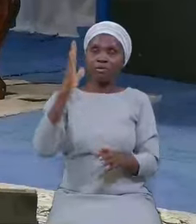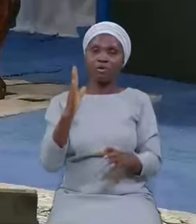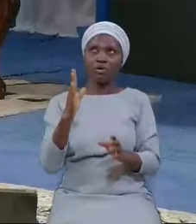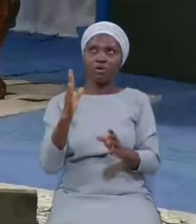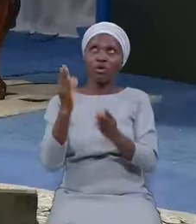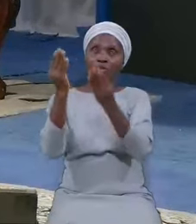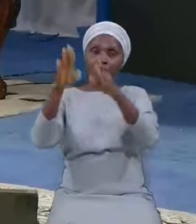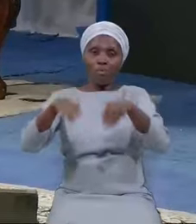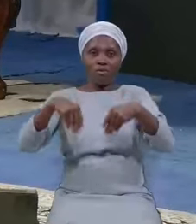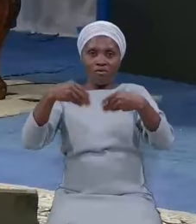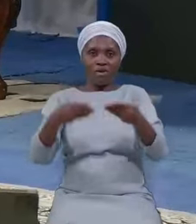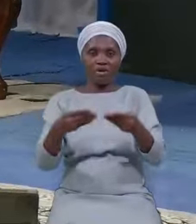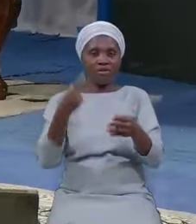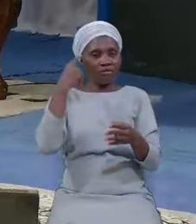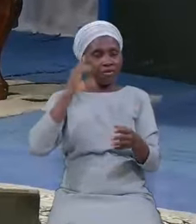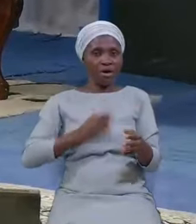venu de Dieu,